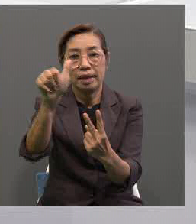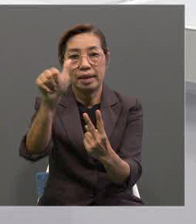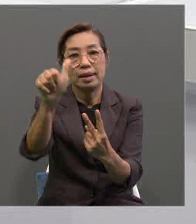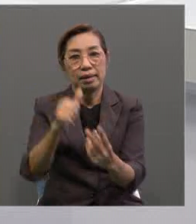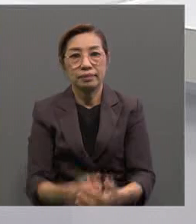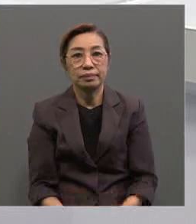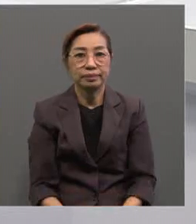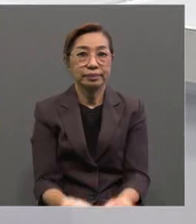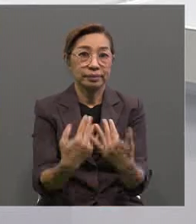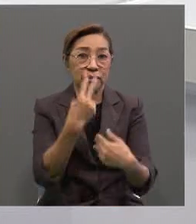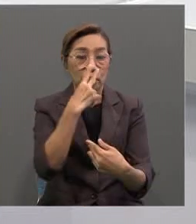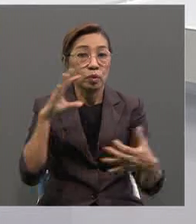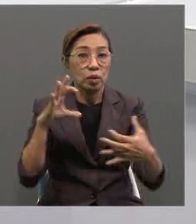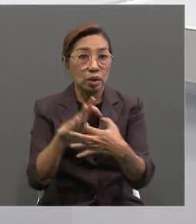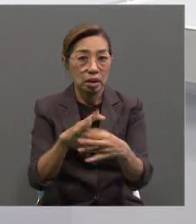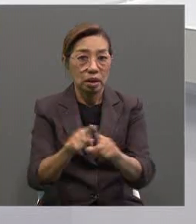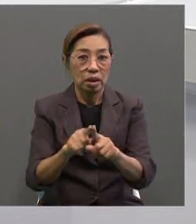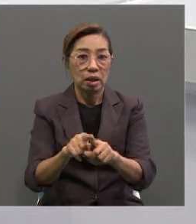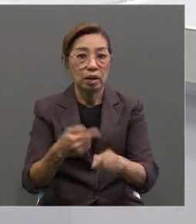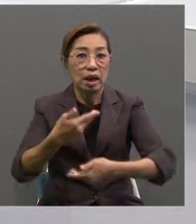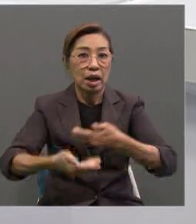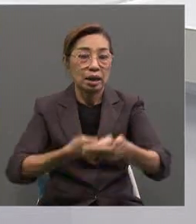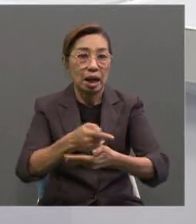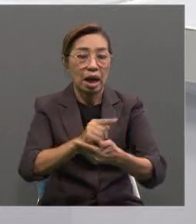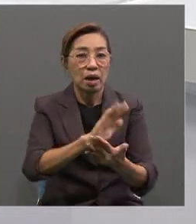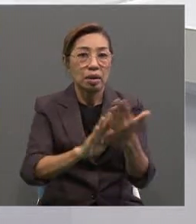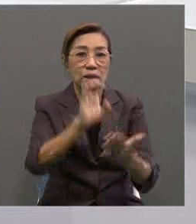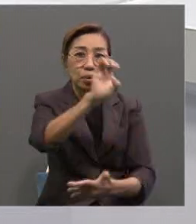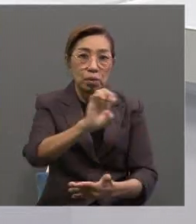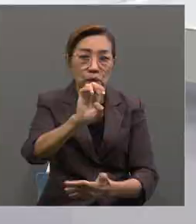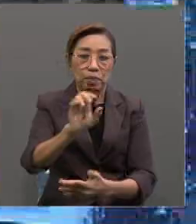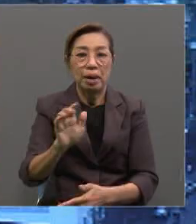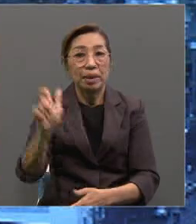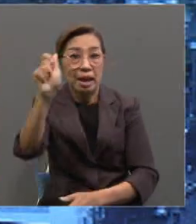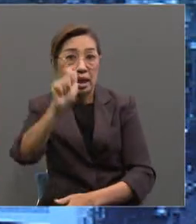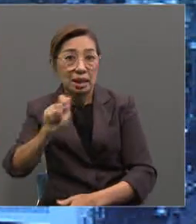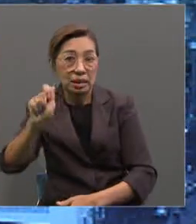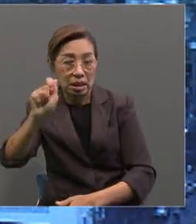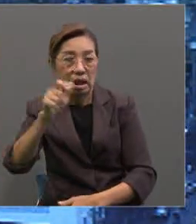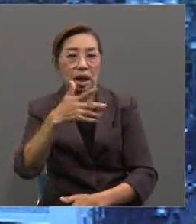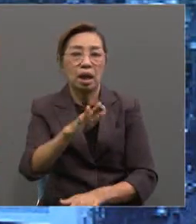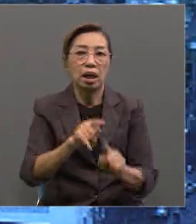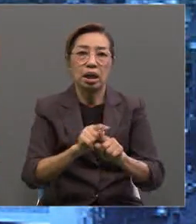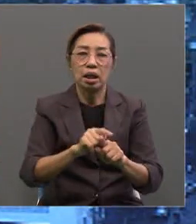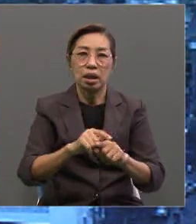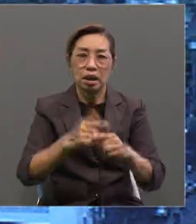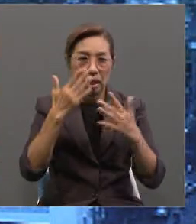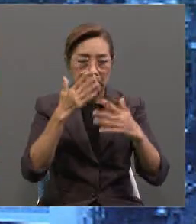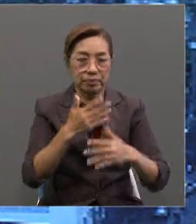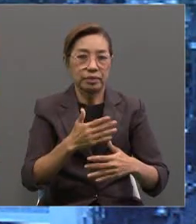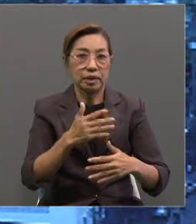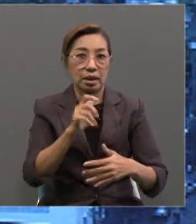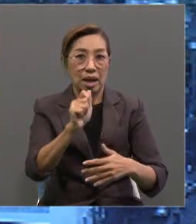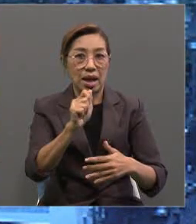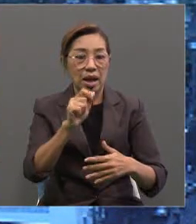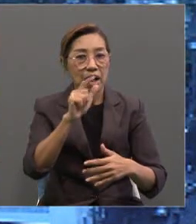อ่ะไปดูกันอำนวยความสะดวกแล้วก็การขยายตลาดการค้าอาหรับแล้วก็ยุโรปเอเชียใต้นะคะล่าสุดทางกระทรวงพาณิชย์บอกตั้งเป้าเจรจา